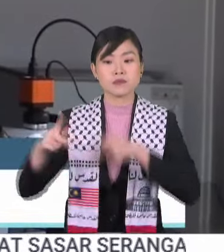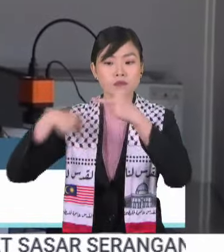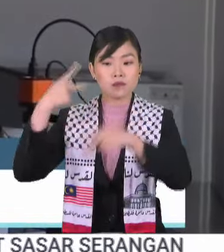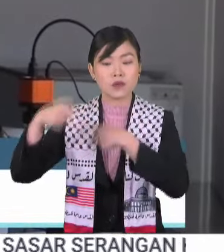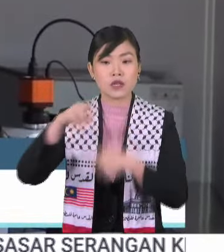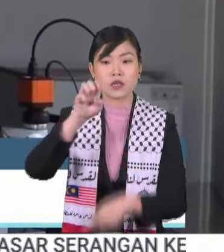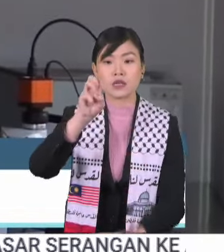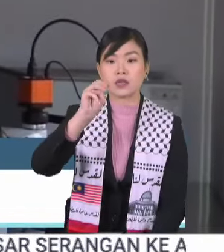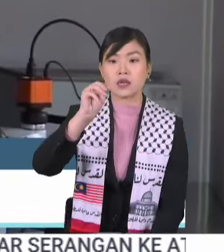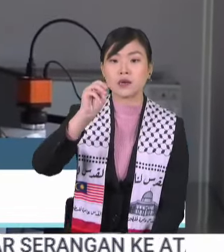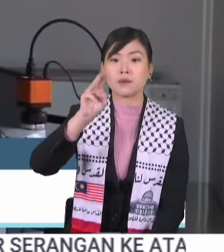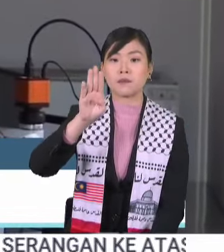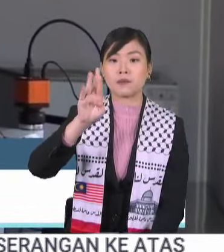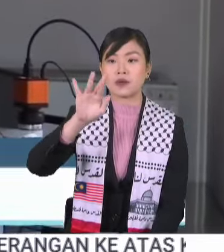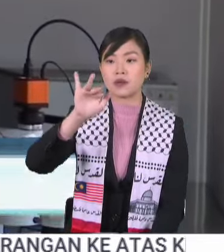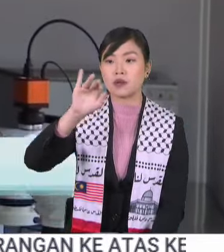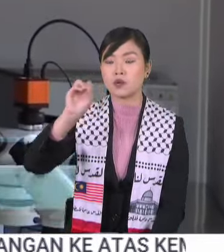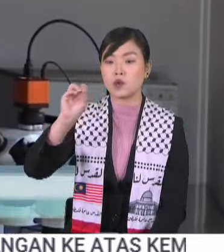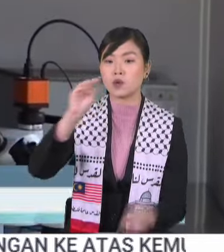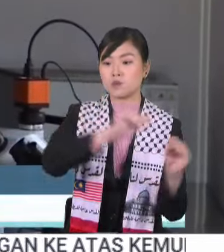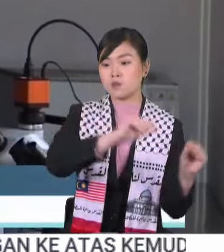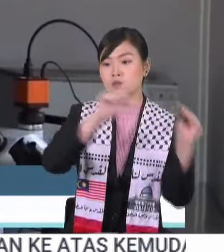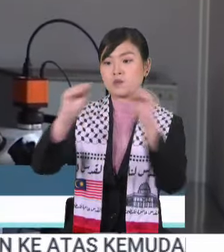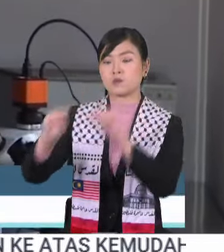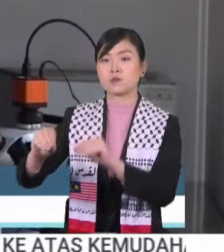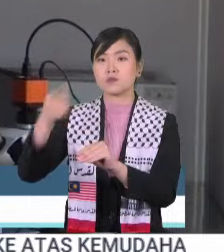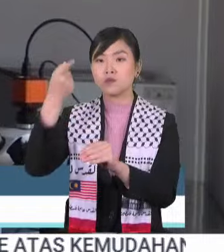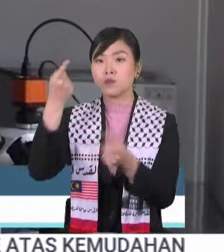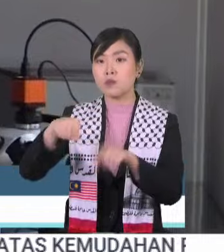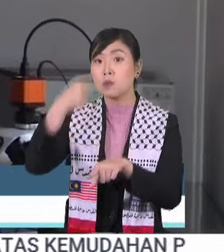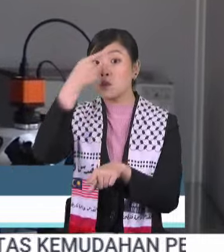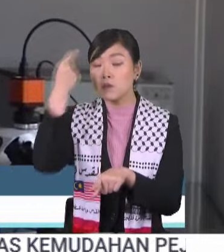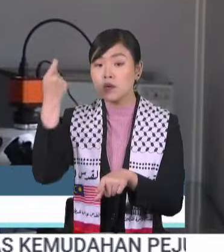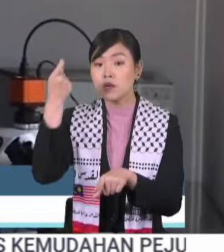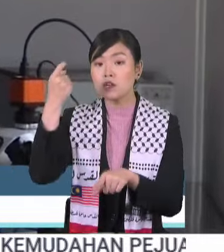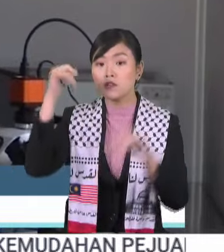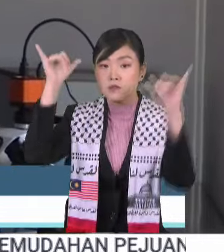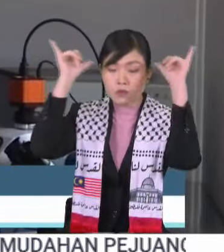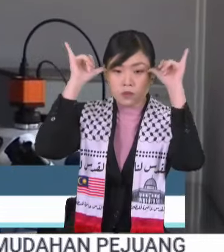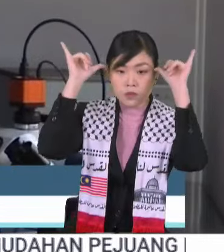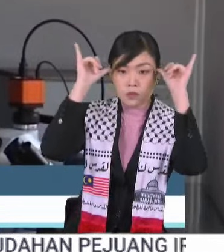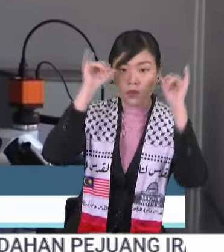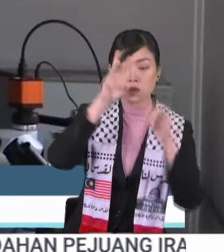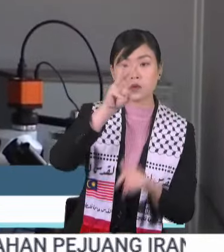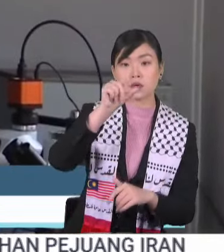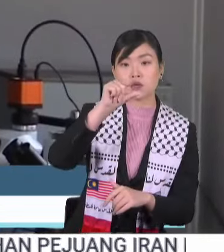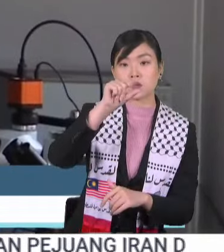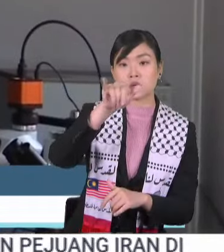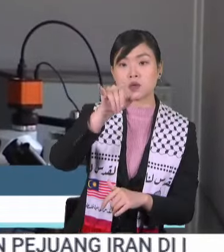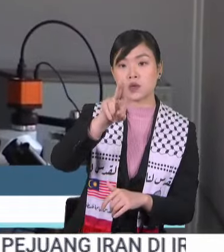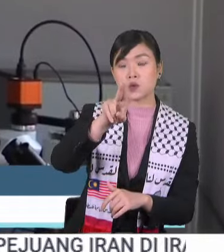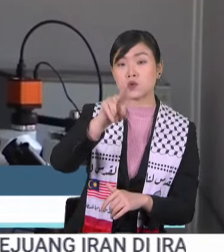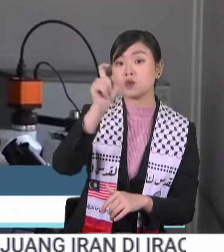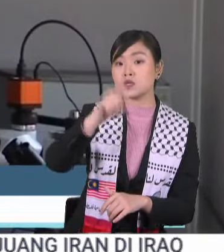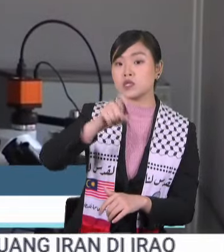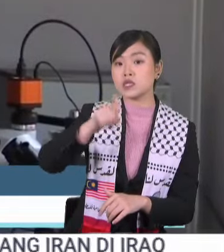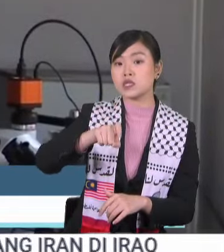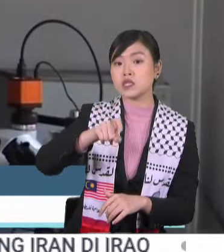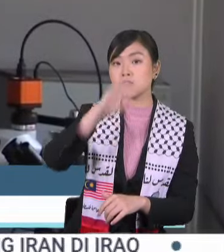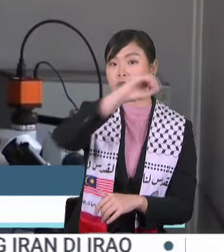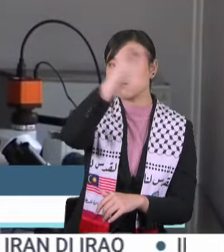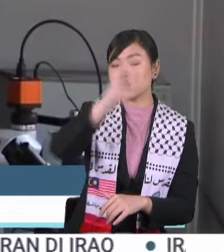embo transfer ataupun pemindahan u ini berlaku kerana lembu Waku memerlukan